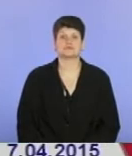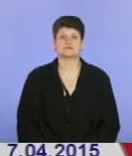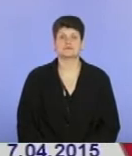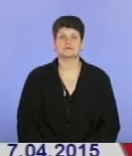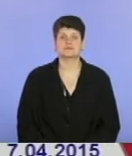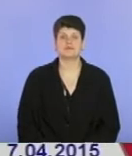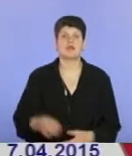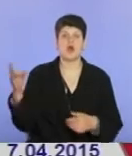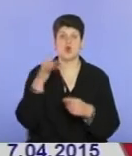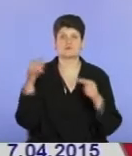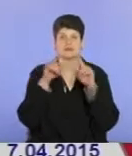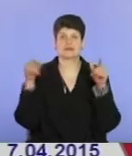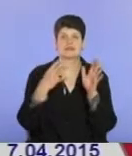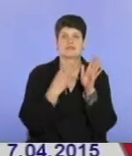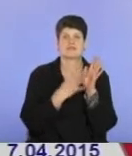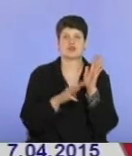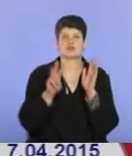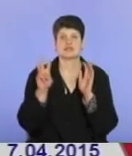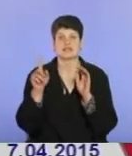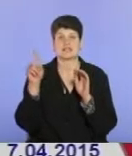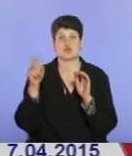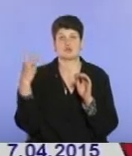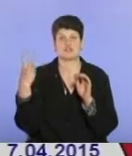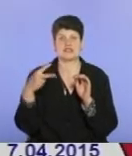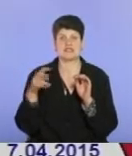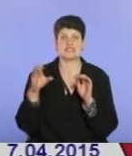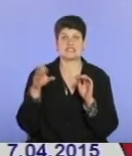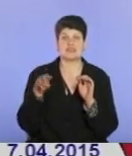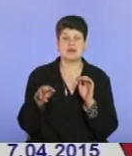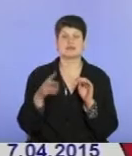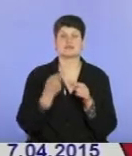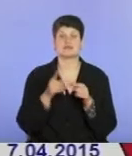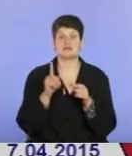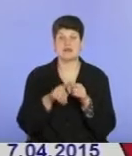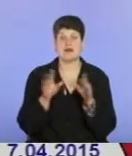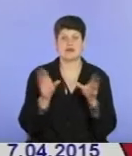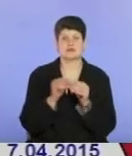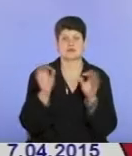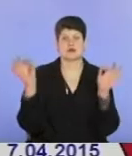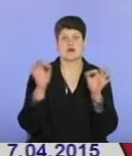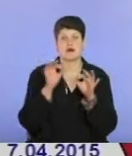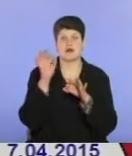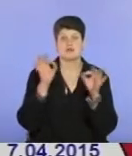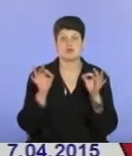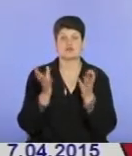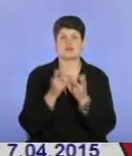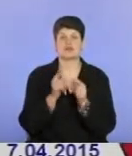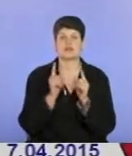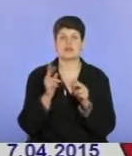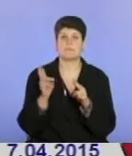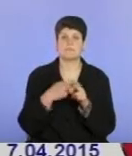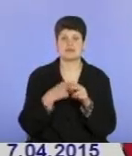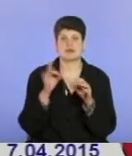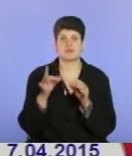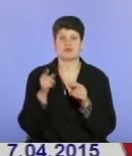розмір картини 93 на 120 см це величина картини з рамою але зарахували без рами лише зображення